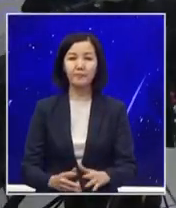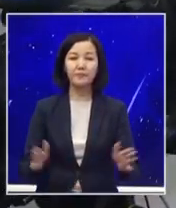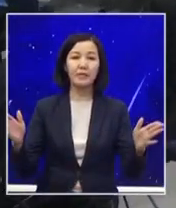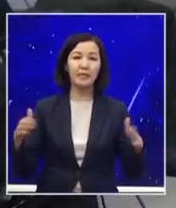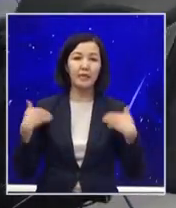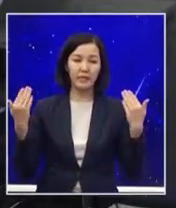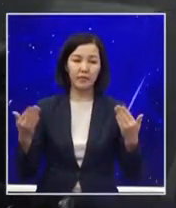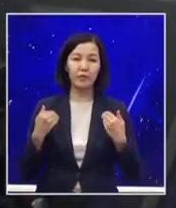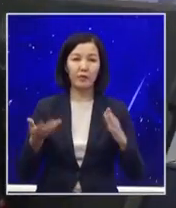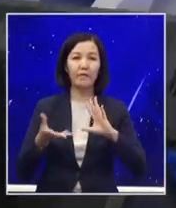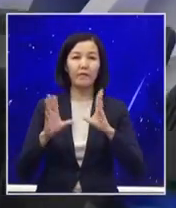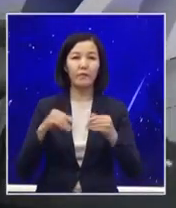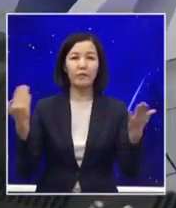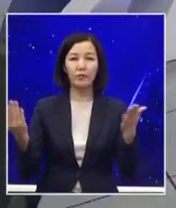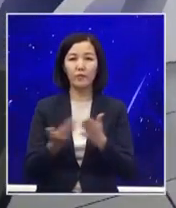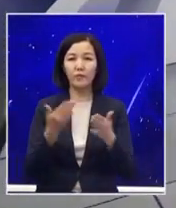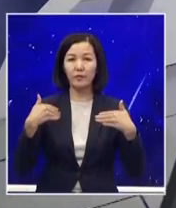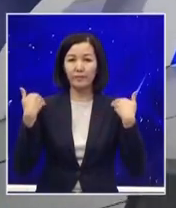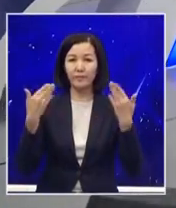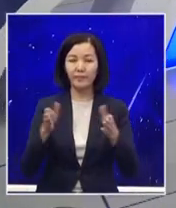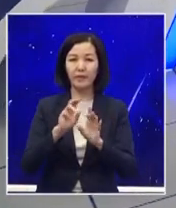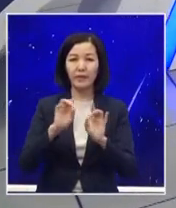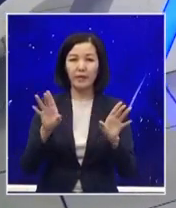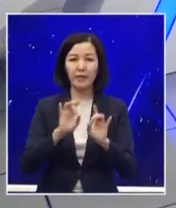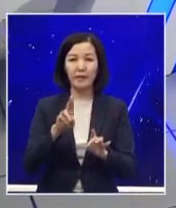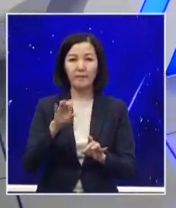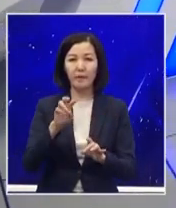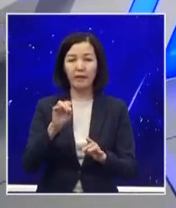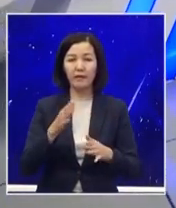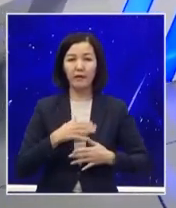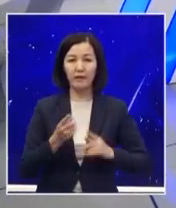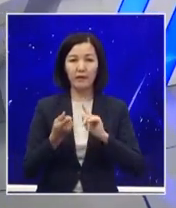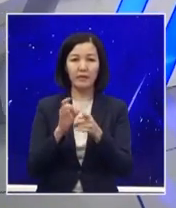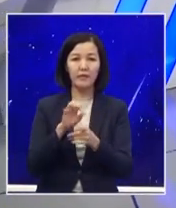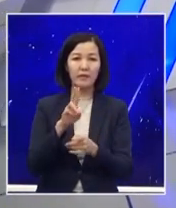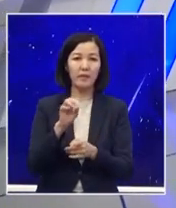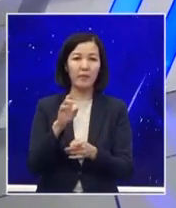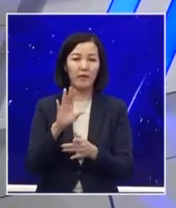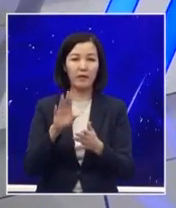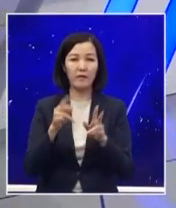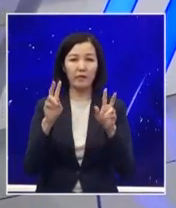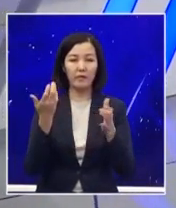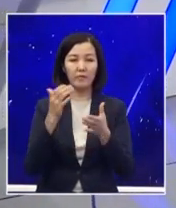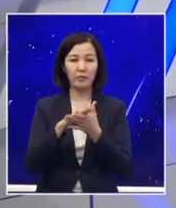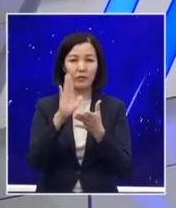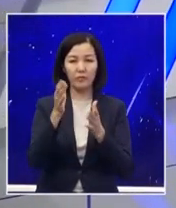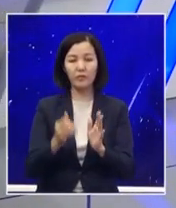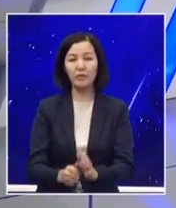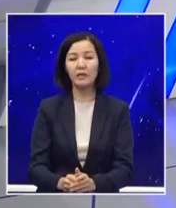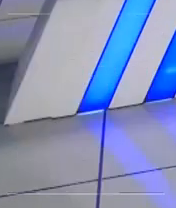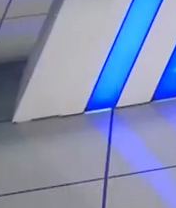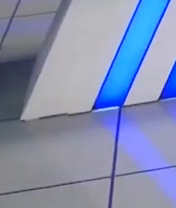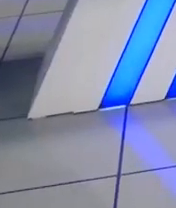Здравствуйте, вы смотрите новости на телеканале ЖТСУ. С вами Пана Уйсимбекова. Сурдоперевод Айгуль Стамбековой. Сегодня в выпуске.